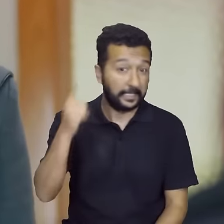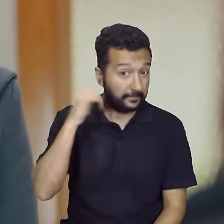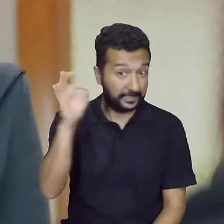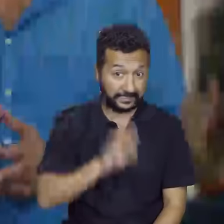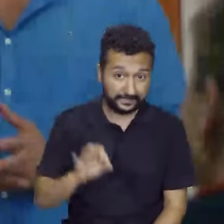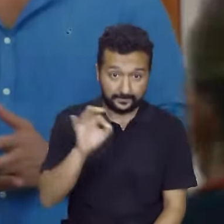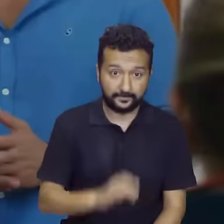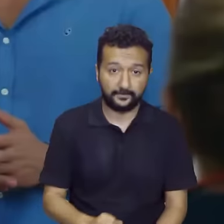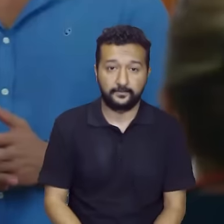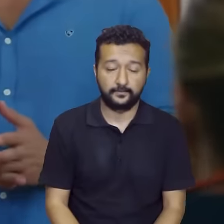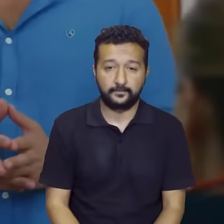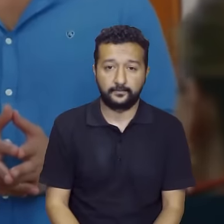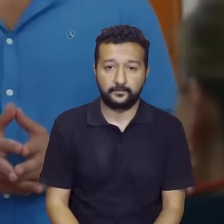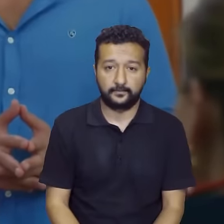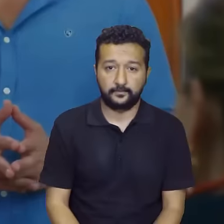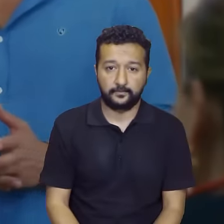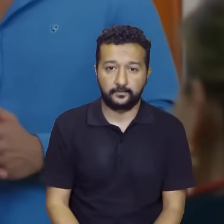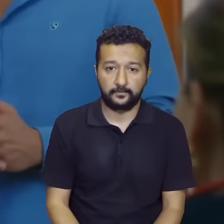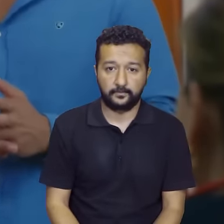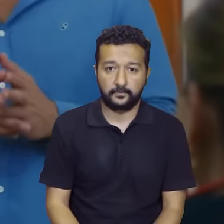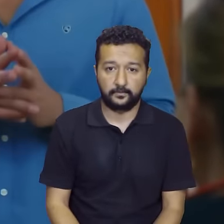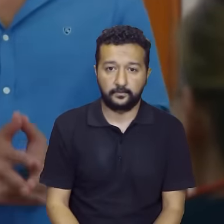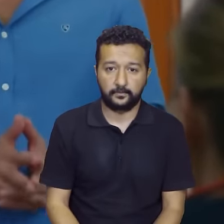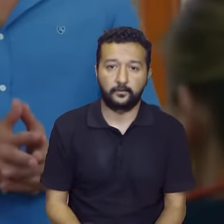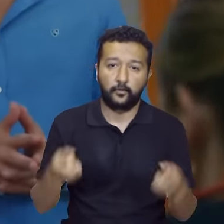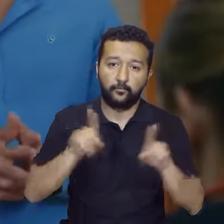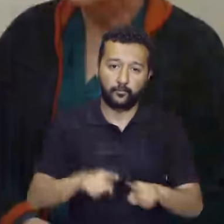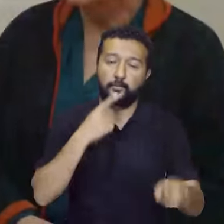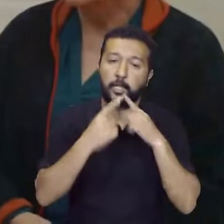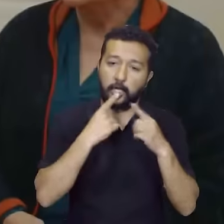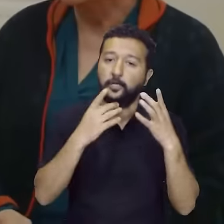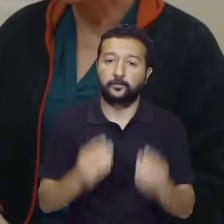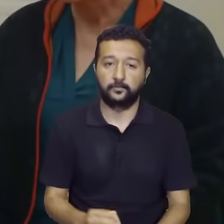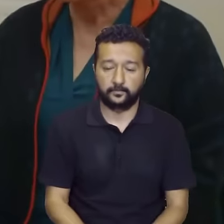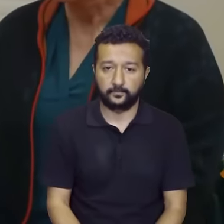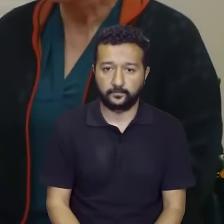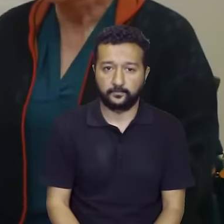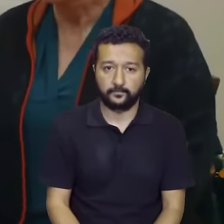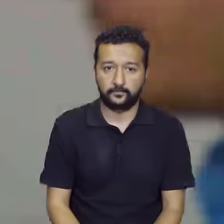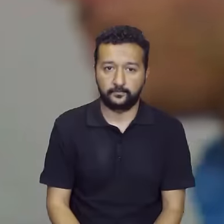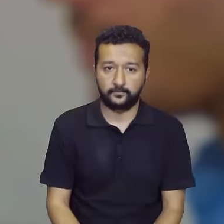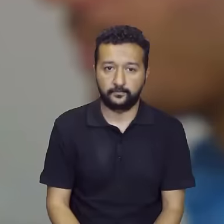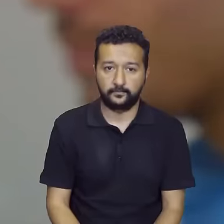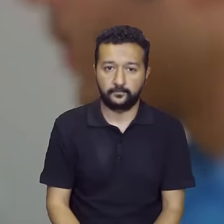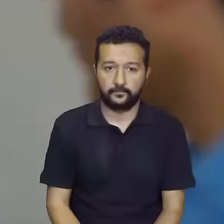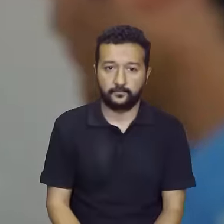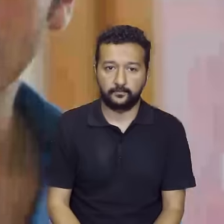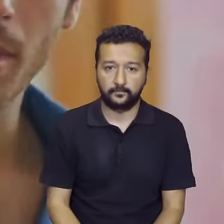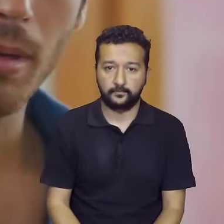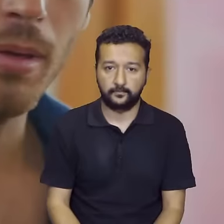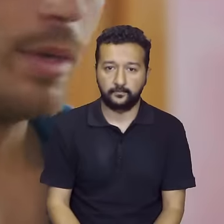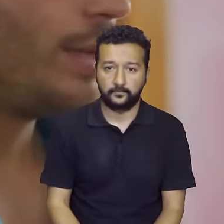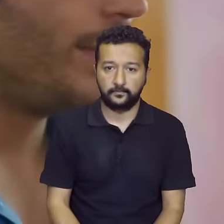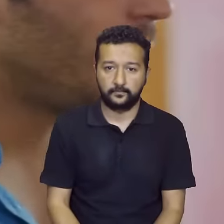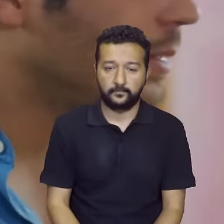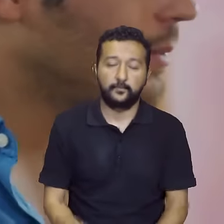habersiz... Tepkilerine bakıyorlar. Buluşup konuştuk. Münir tuttuğu nefesini bıraktı. Itır nasıl yani